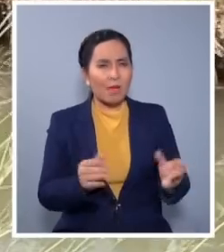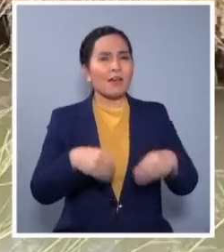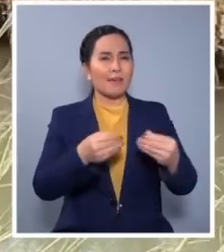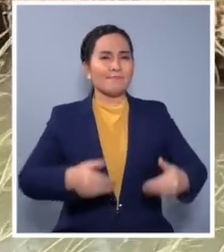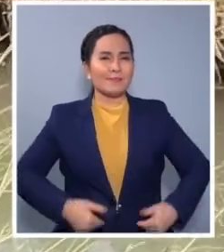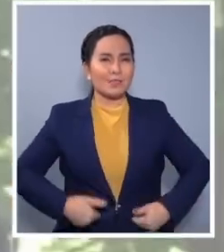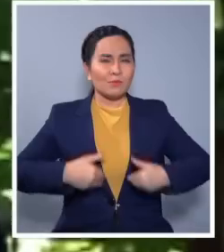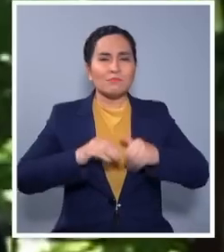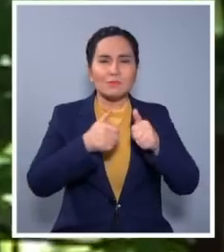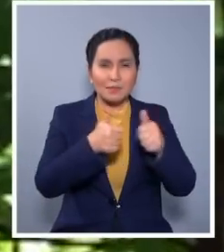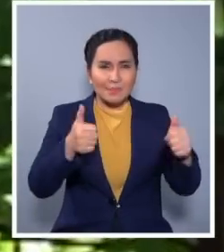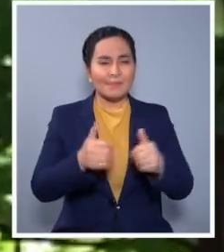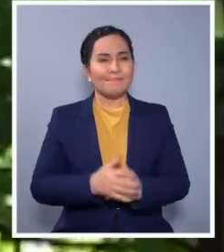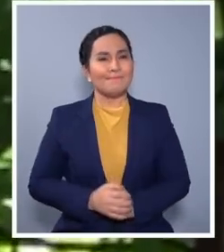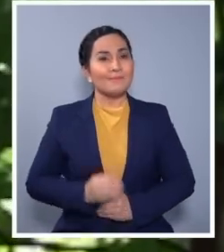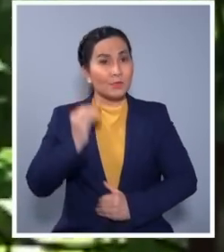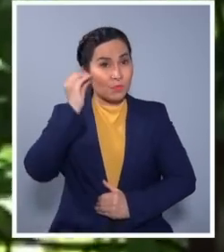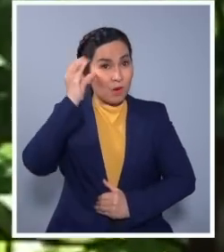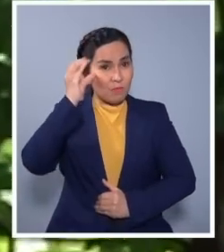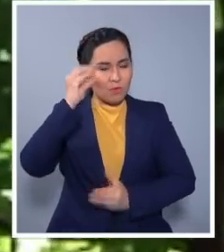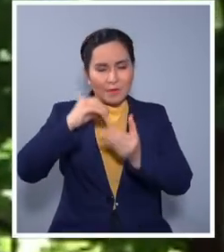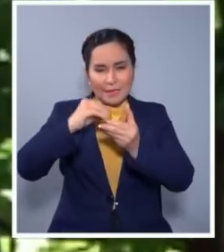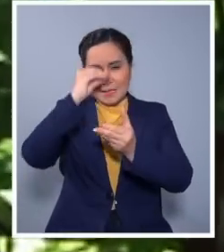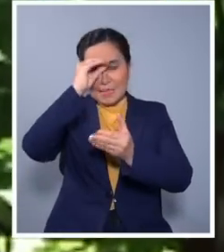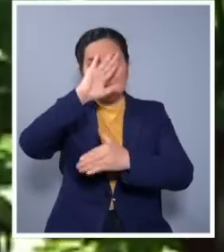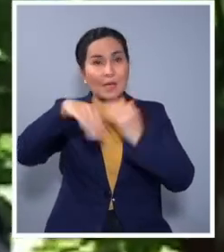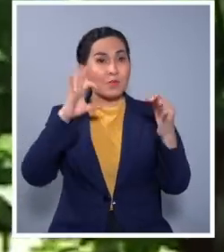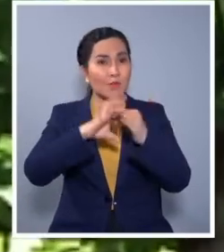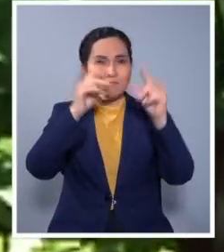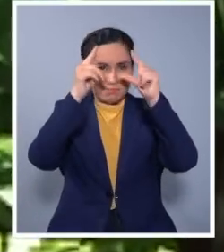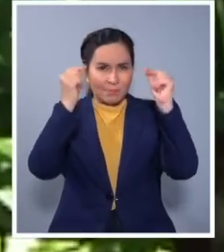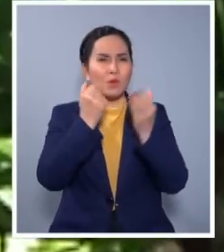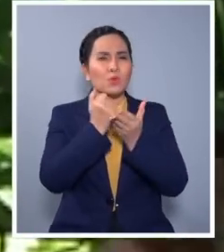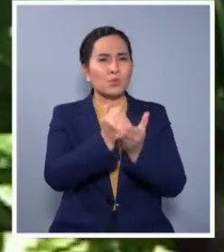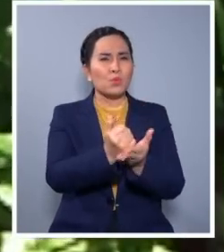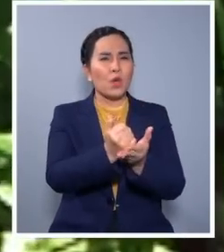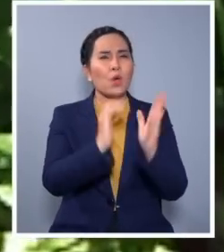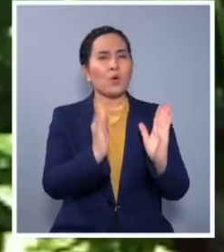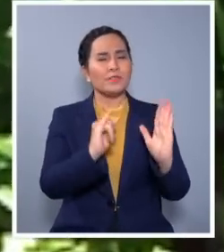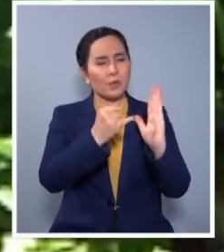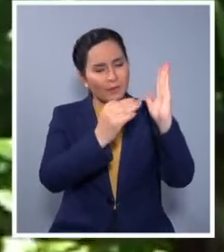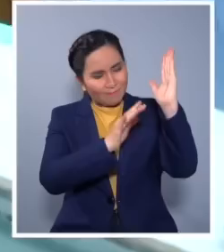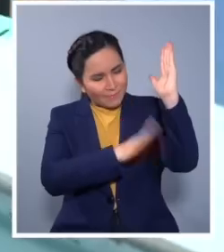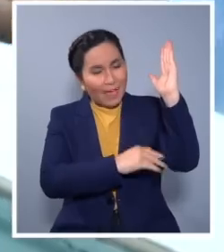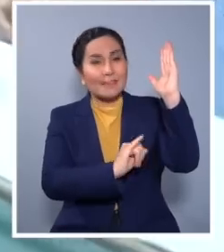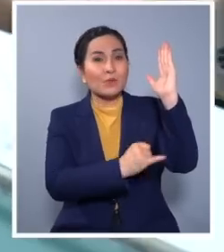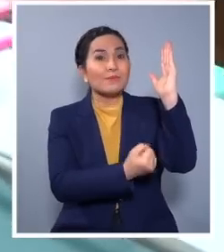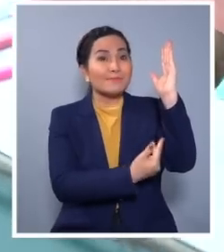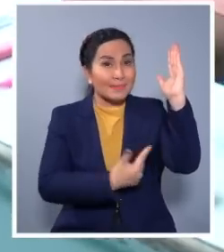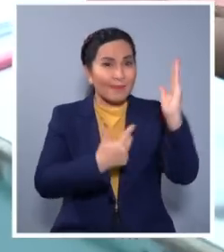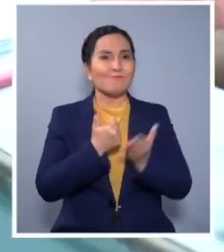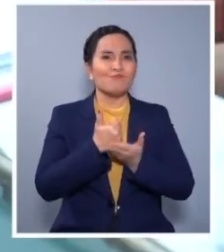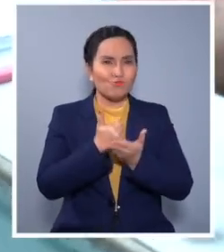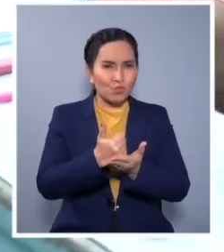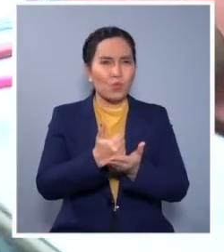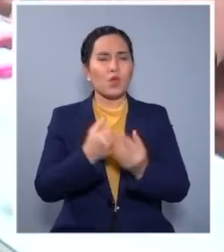ที่ดีนะครับ ก็จะนำความรู้ที่ได้เรียนศึกษาพยาบาลศาสตร์ไปช่วยเหลือคนใน3จังหวัดชายแดนใต้ช่วยเหลือทางด้านโ